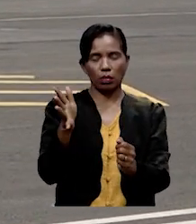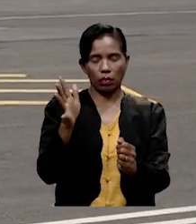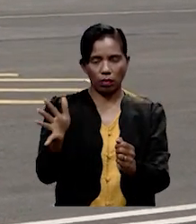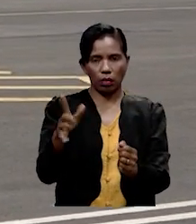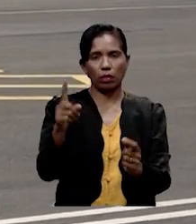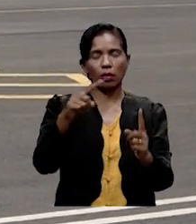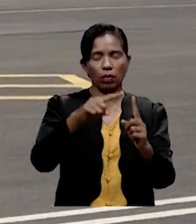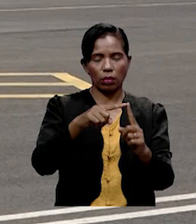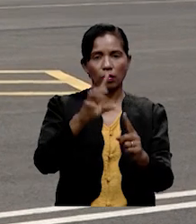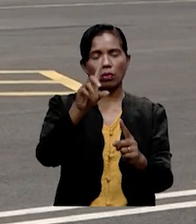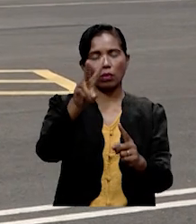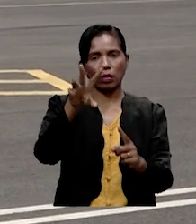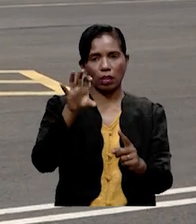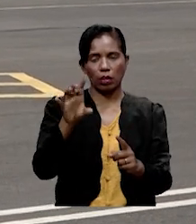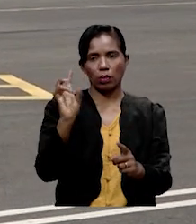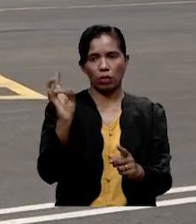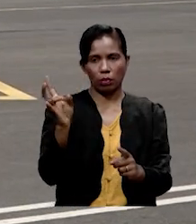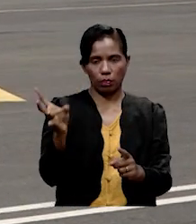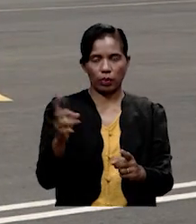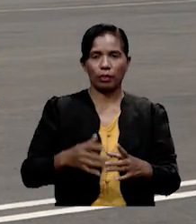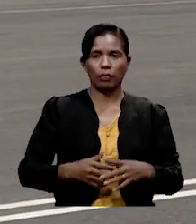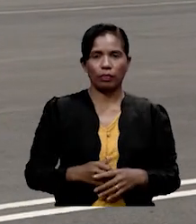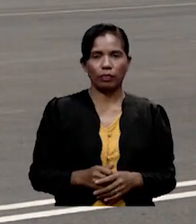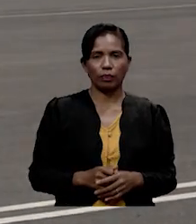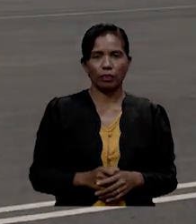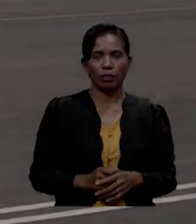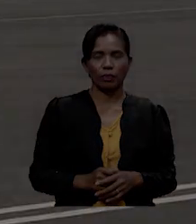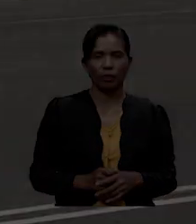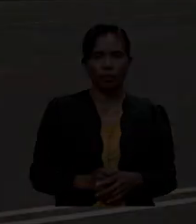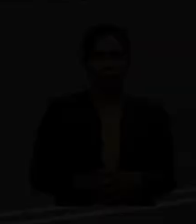atus rua 70. Efigenia Babu, Dilma Suzeti, GMN.